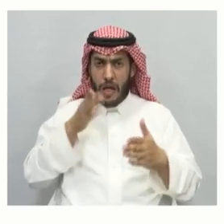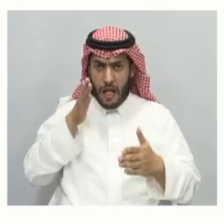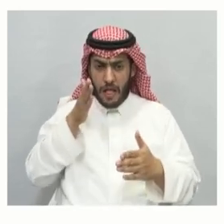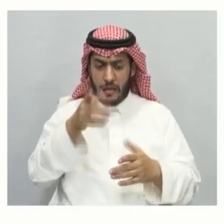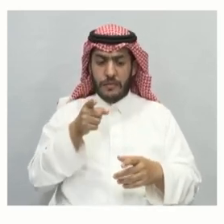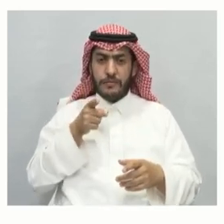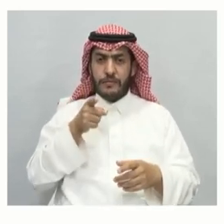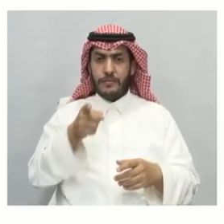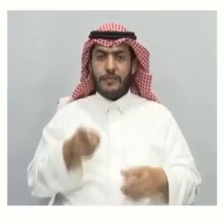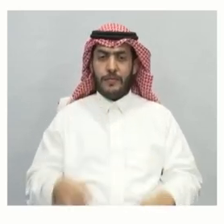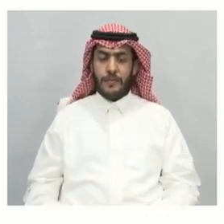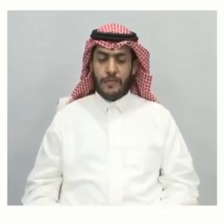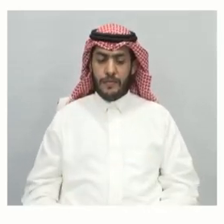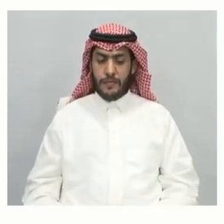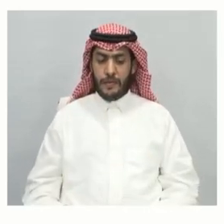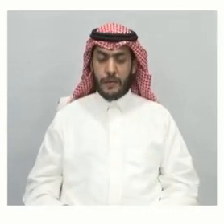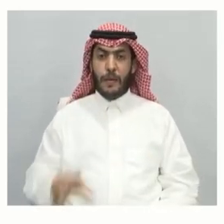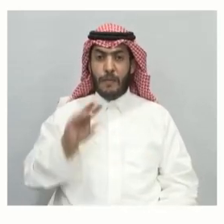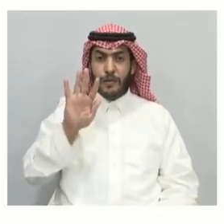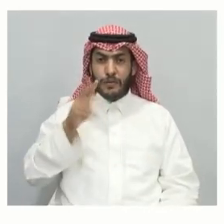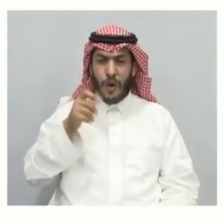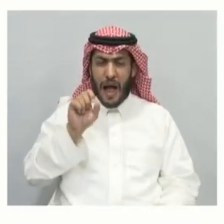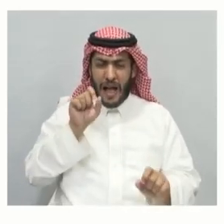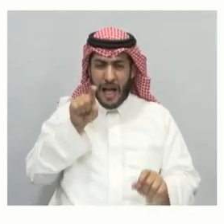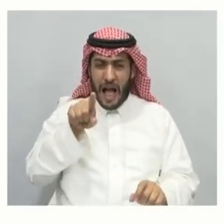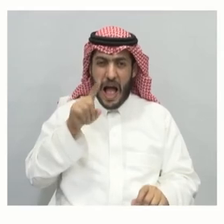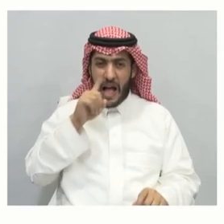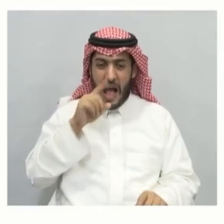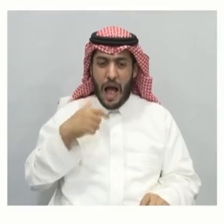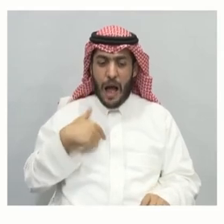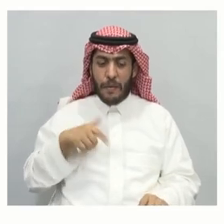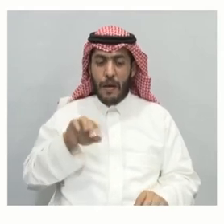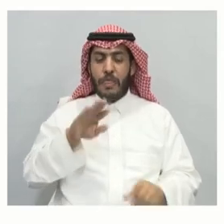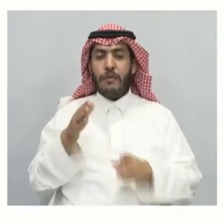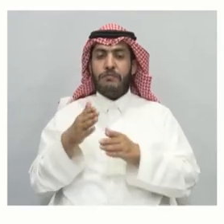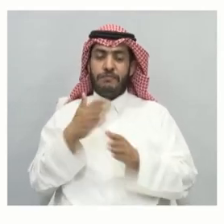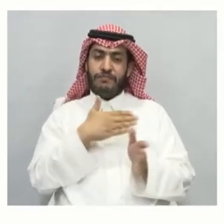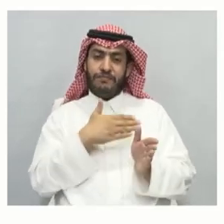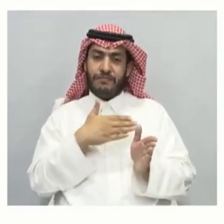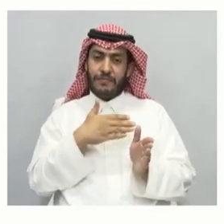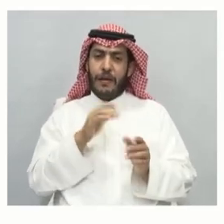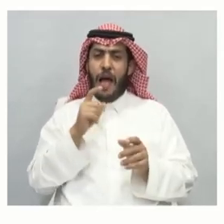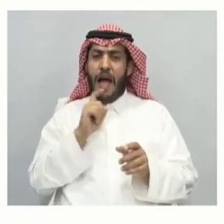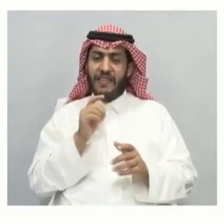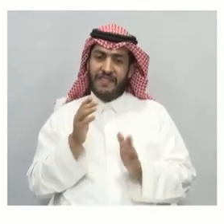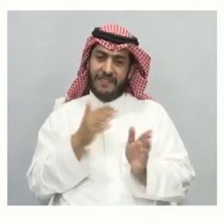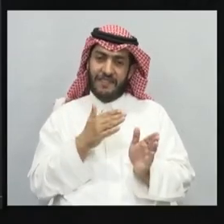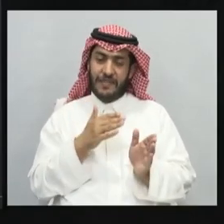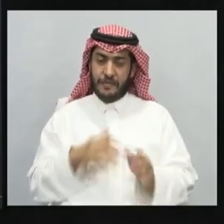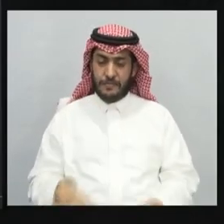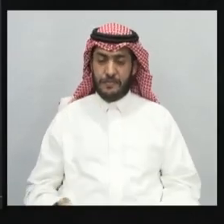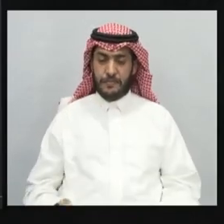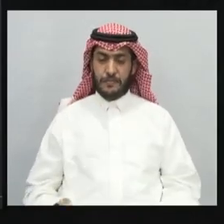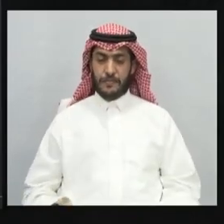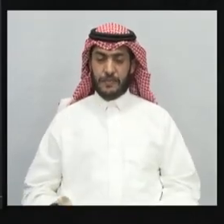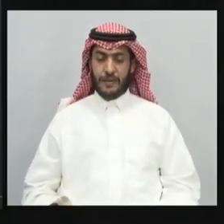كليا وفي جزء من الشعاع ايش صار انحرف بشكل بسيط يعني الان